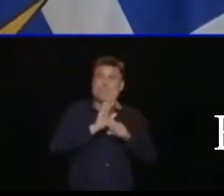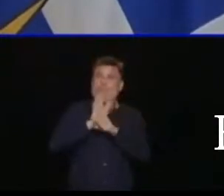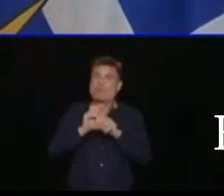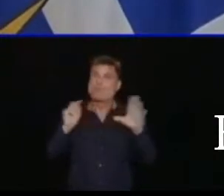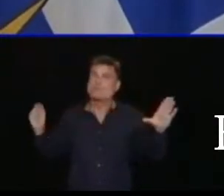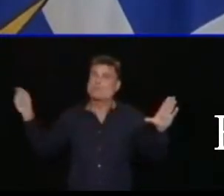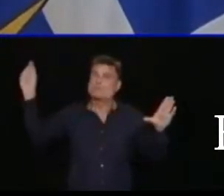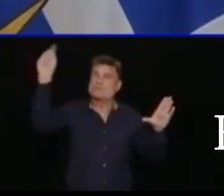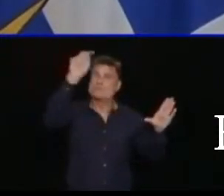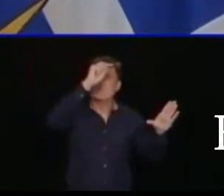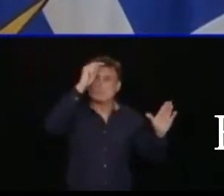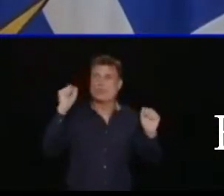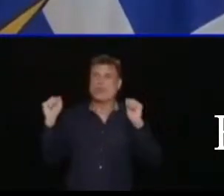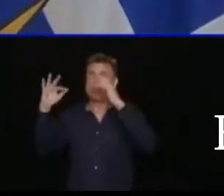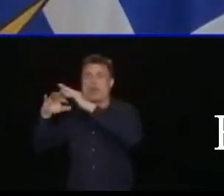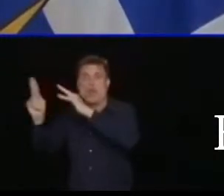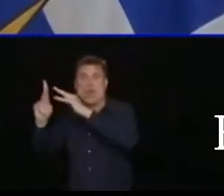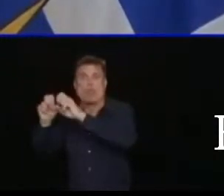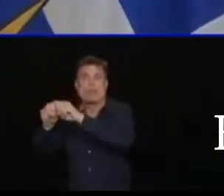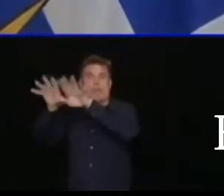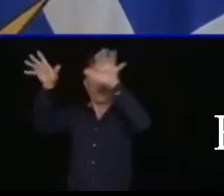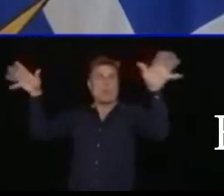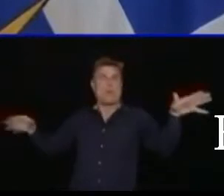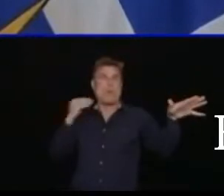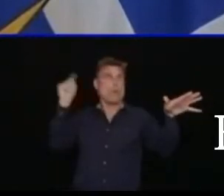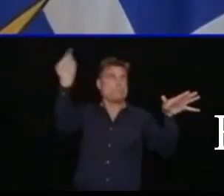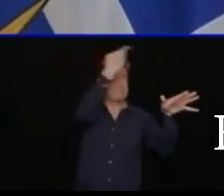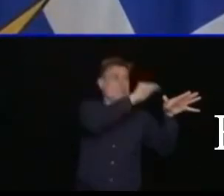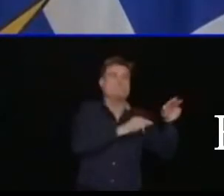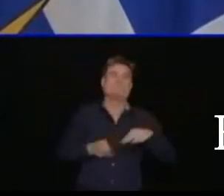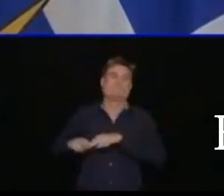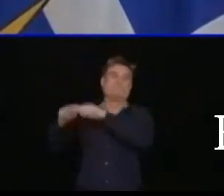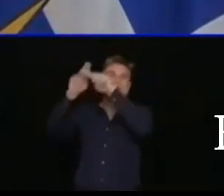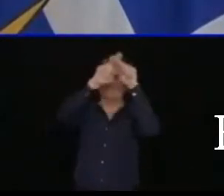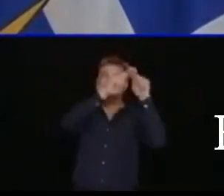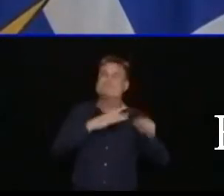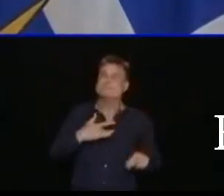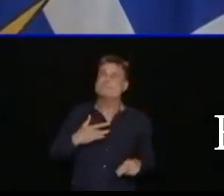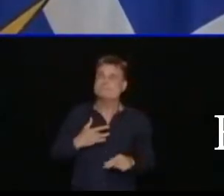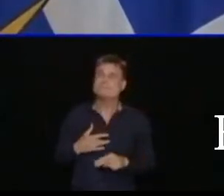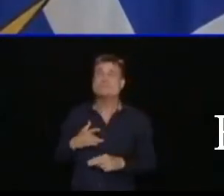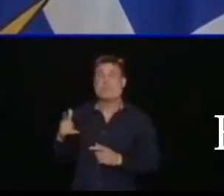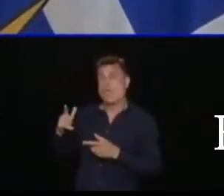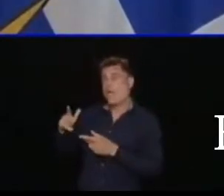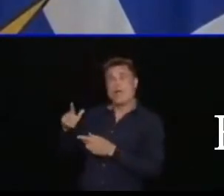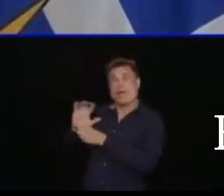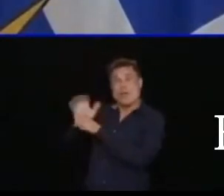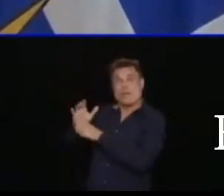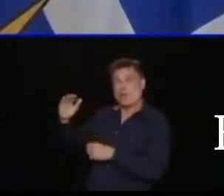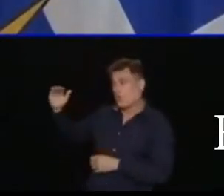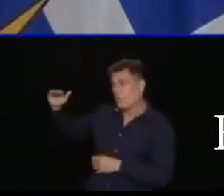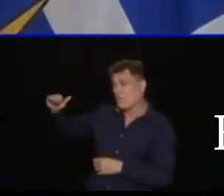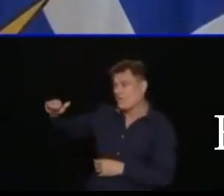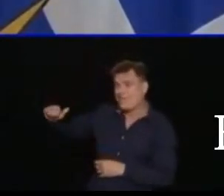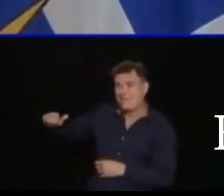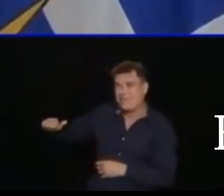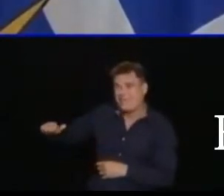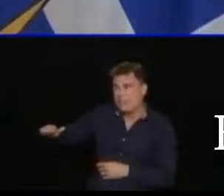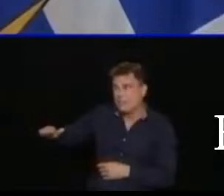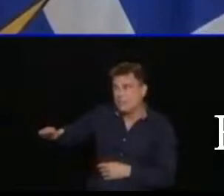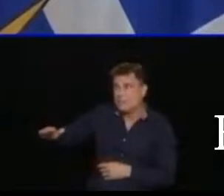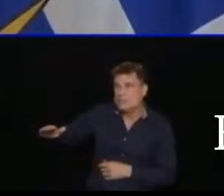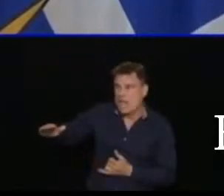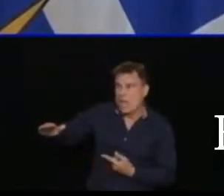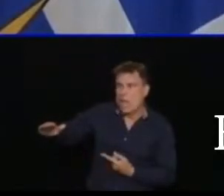所以我们现在看到了曲线有点往上走，所以我们还是必须要拉平曲线。我们要确